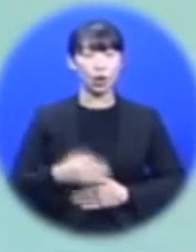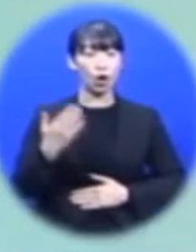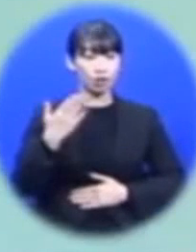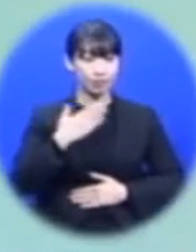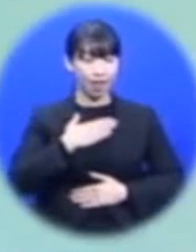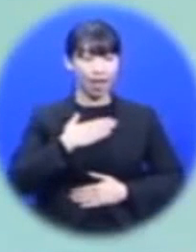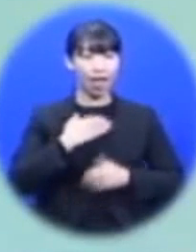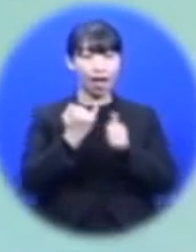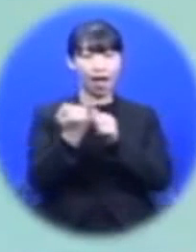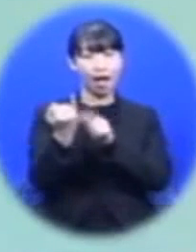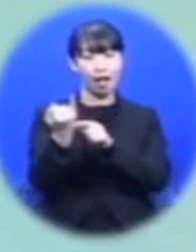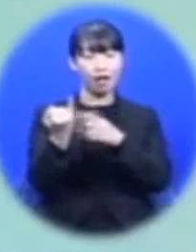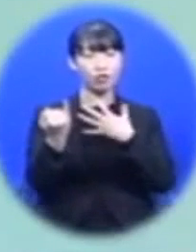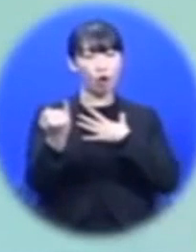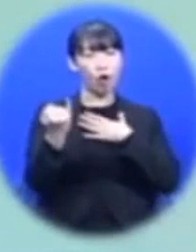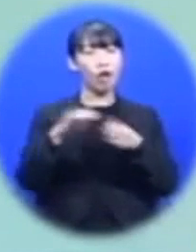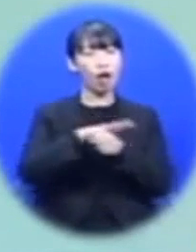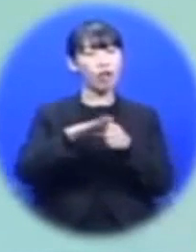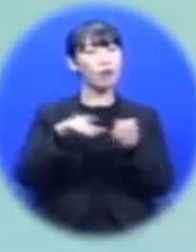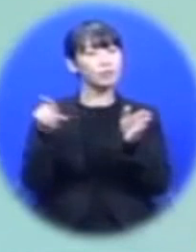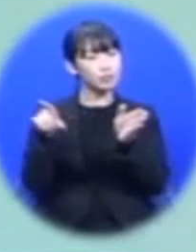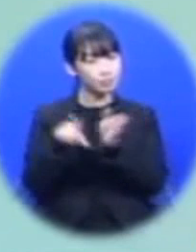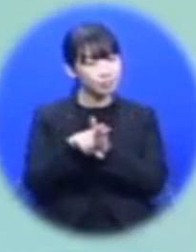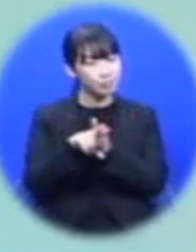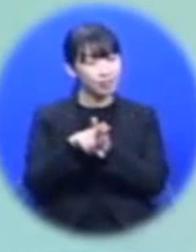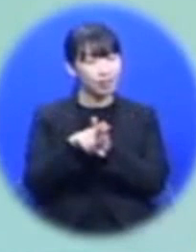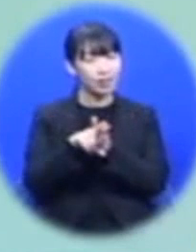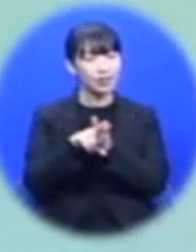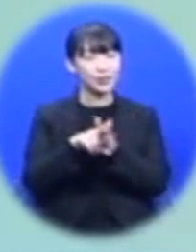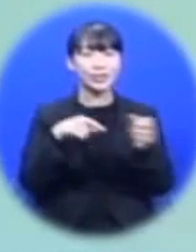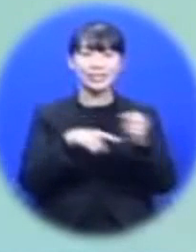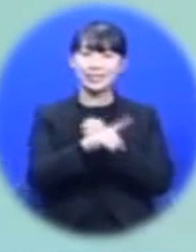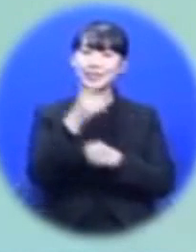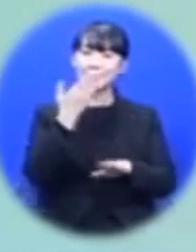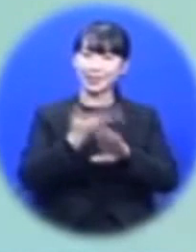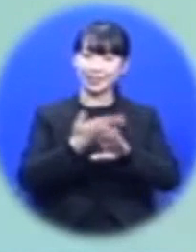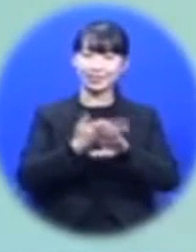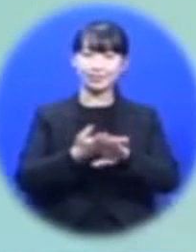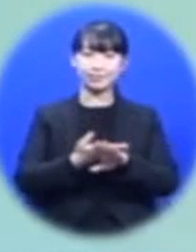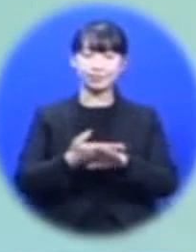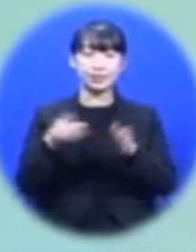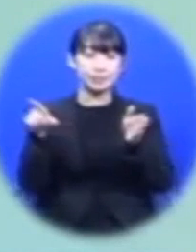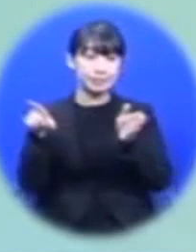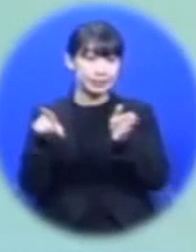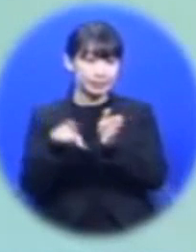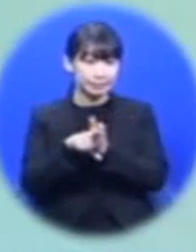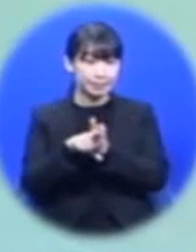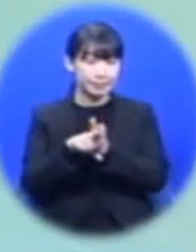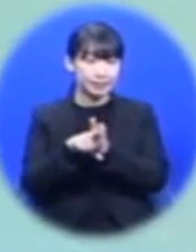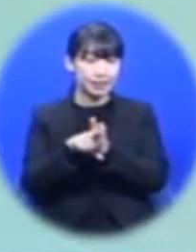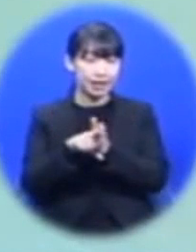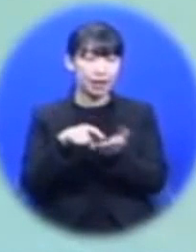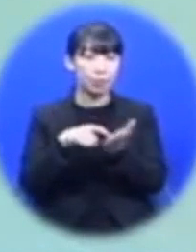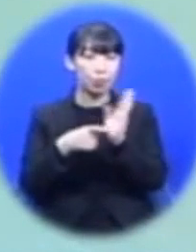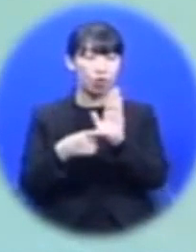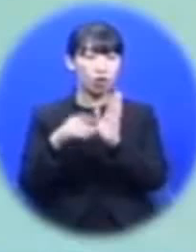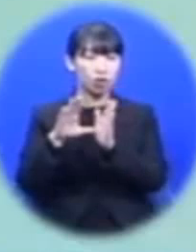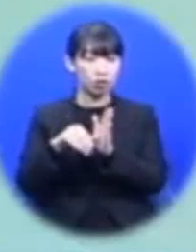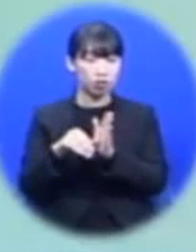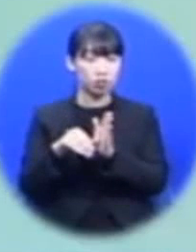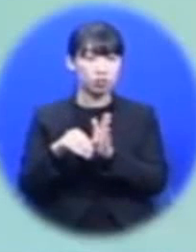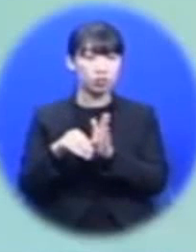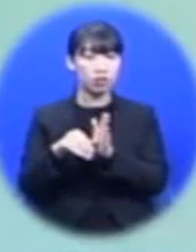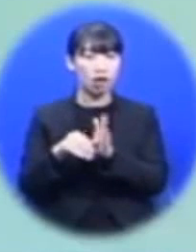사랑한다고 믿습니다라는 거고 좀 뉘앙스가 달라요 라고 표현할 때는